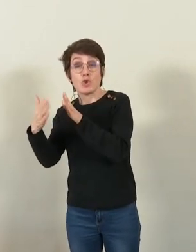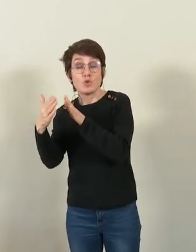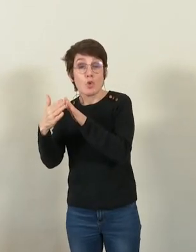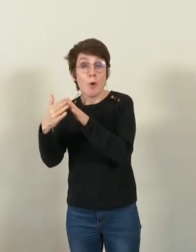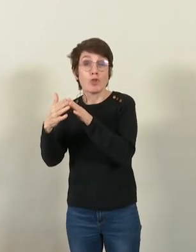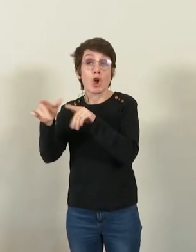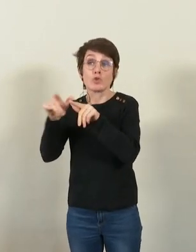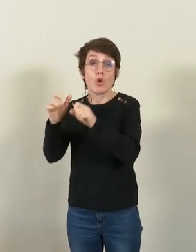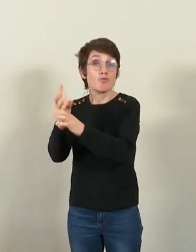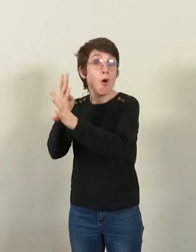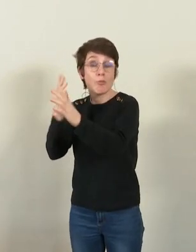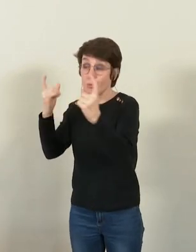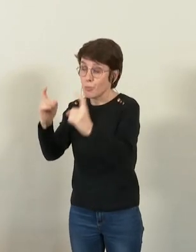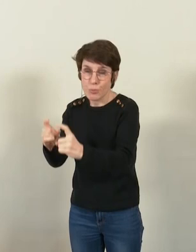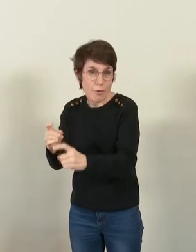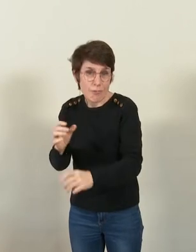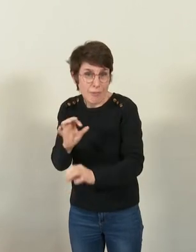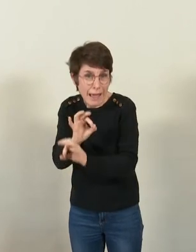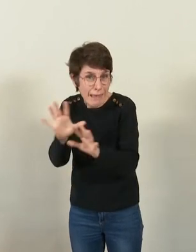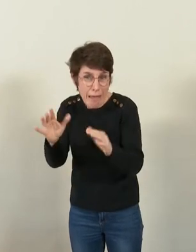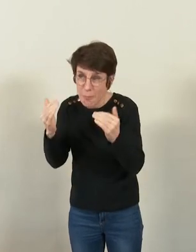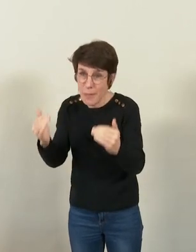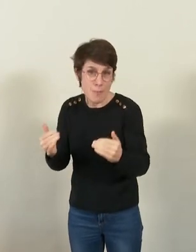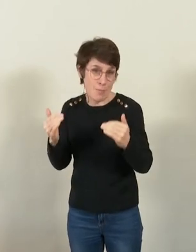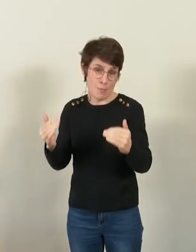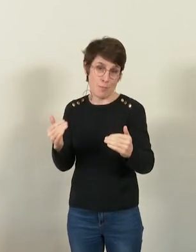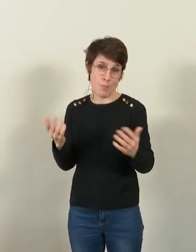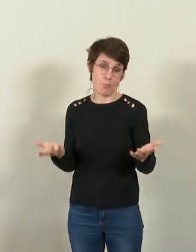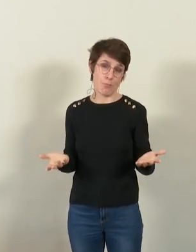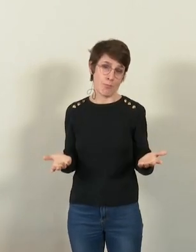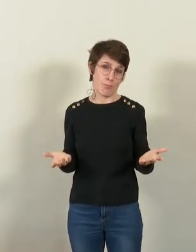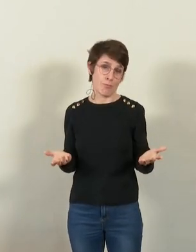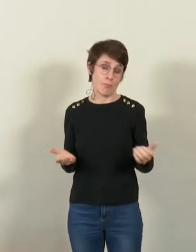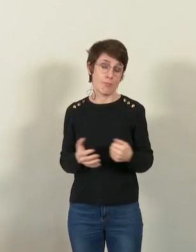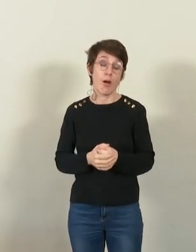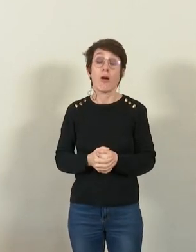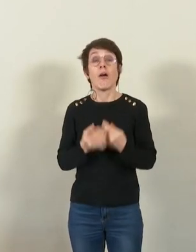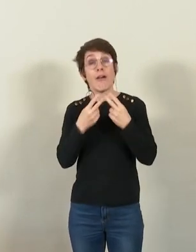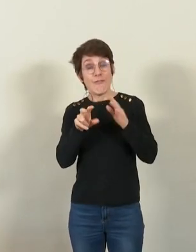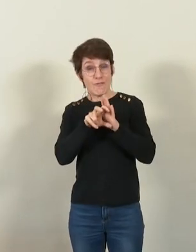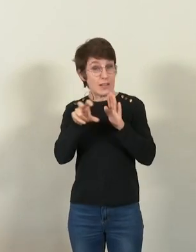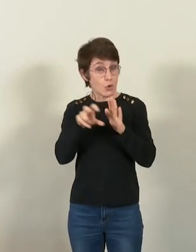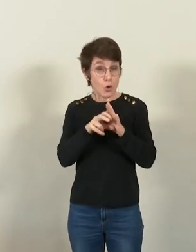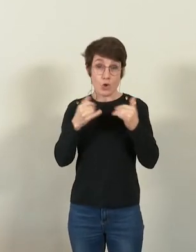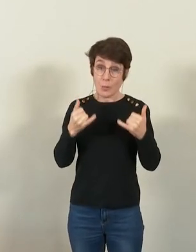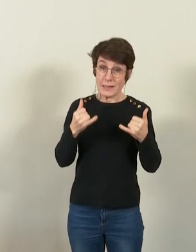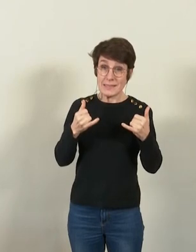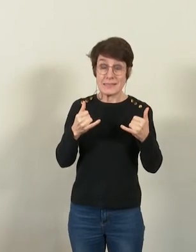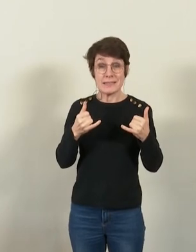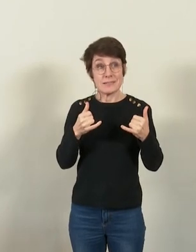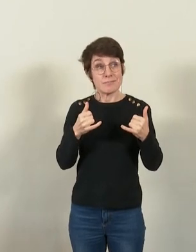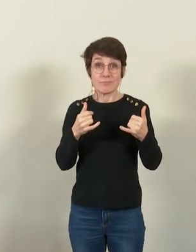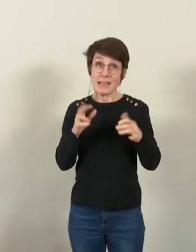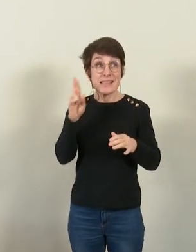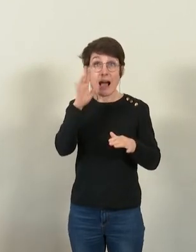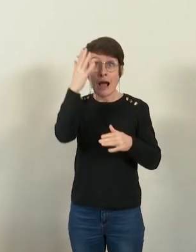n'a rien amélioré et donc ça n'a pas changé non plus le fait que la ville perd des habitants c'est la une des rares grandes